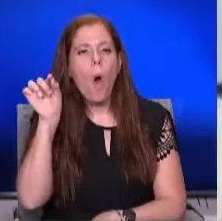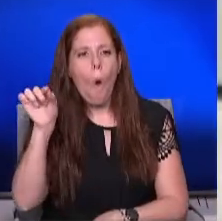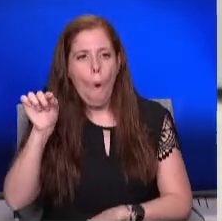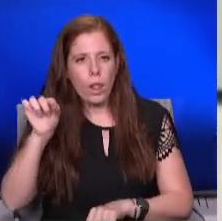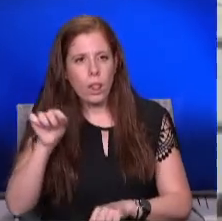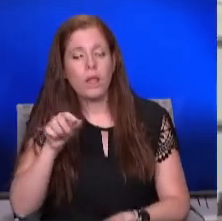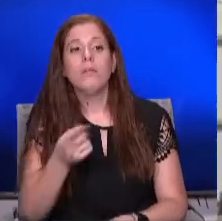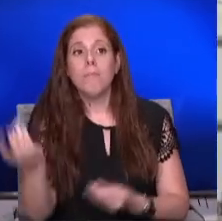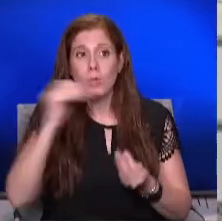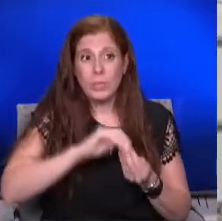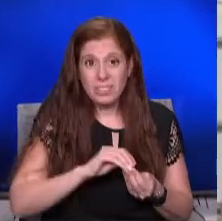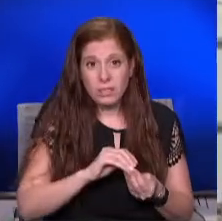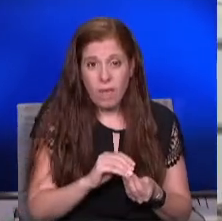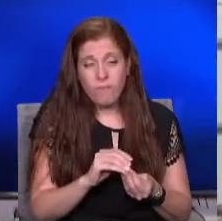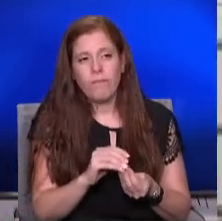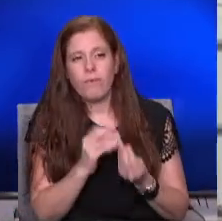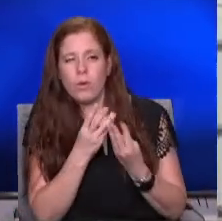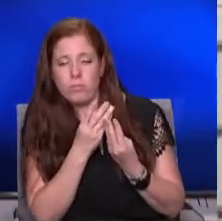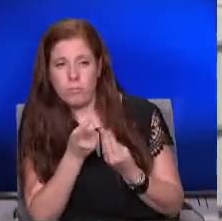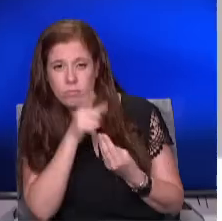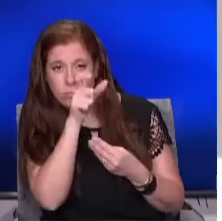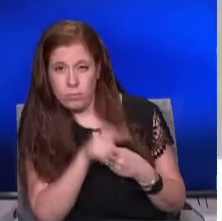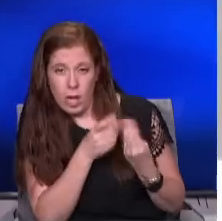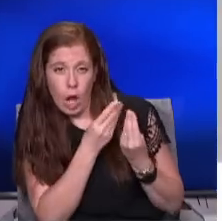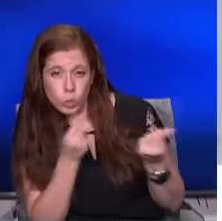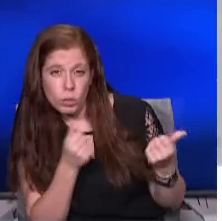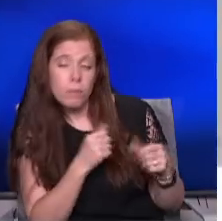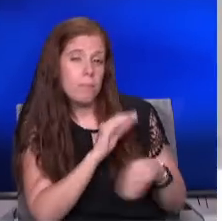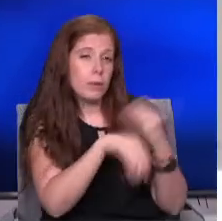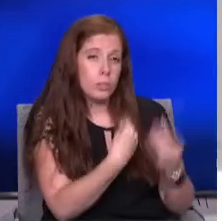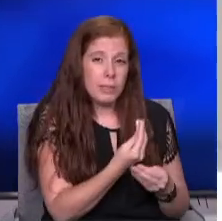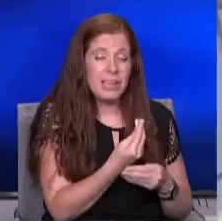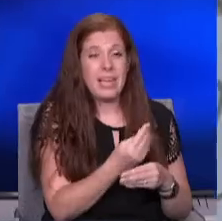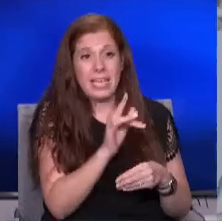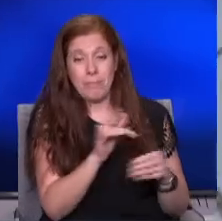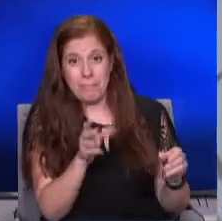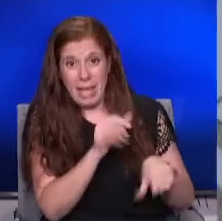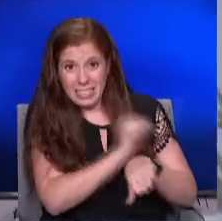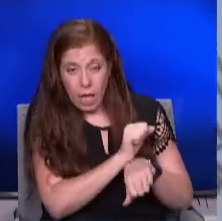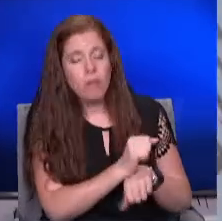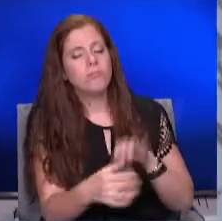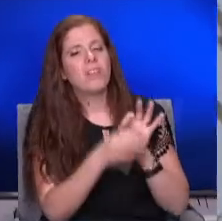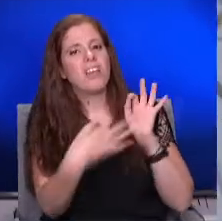נווה תרצה, חשוד בקיום יחסי מין עם אסירה, נפתחה נגדו חקירה פלילית והושעה מתפקידו.